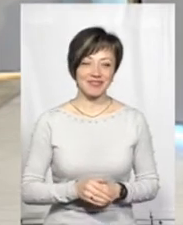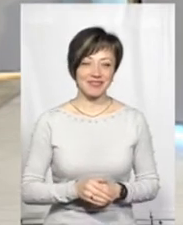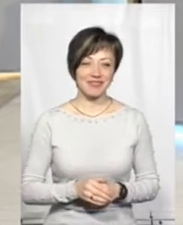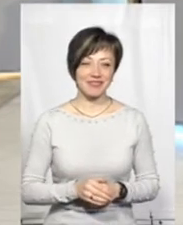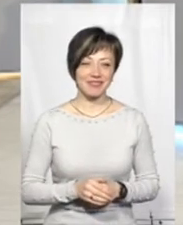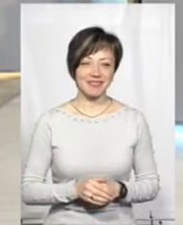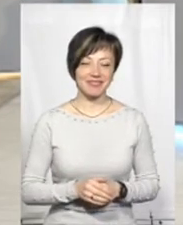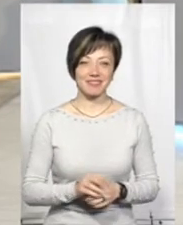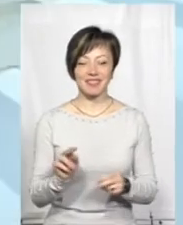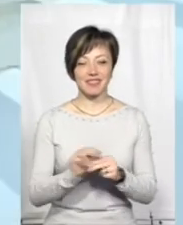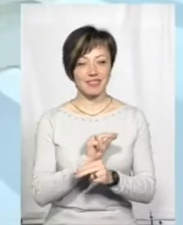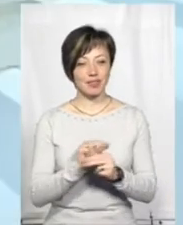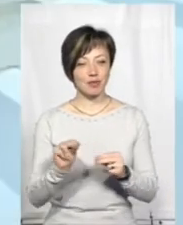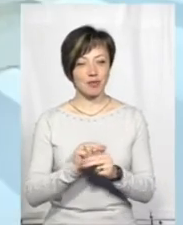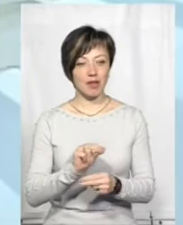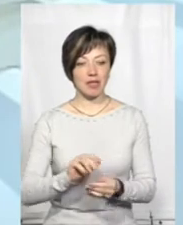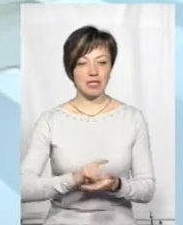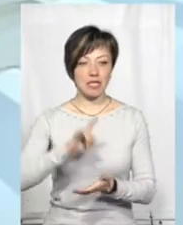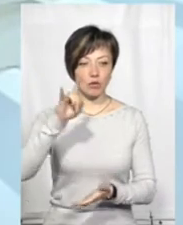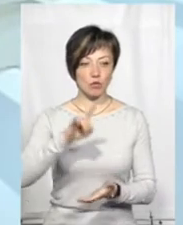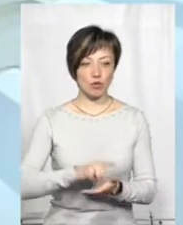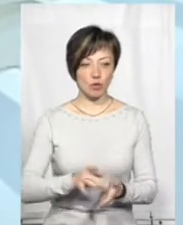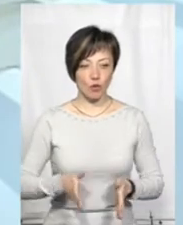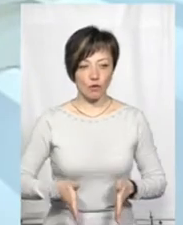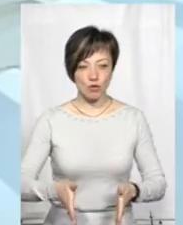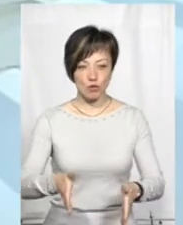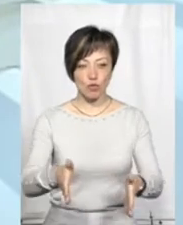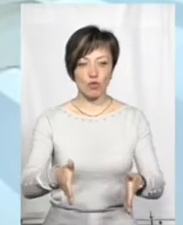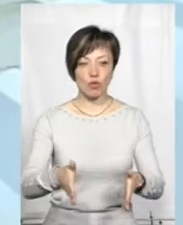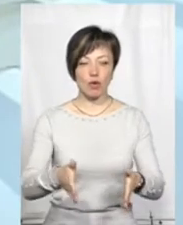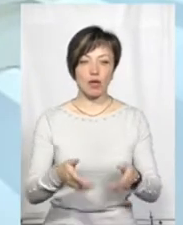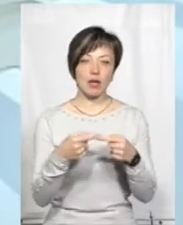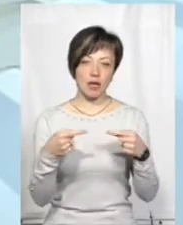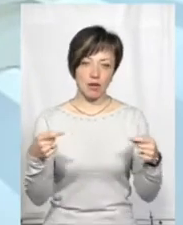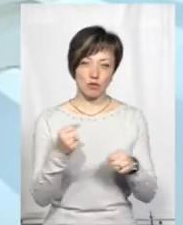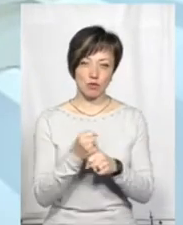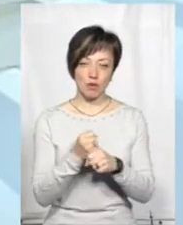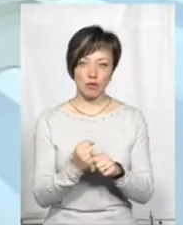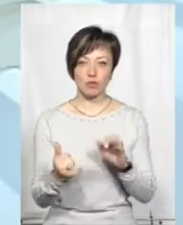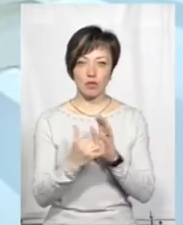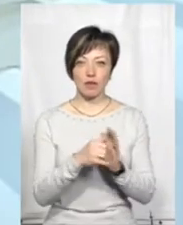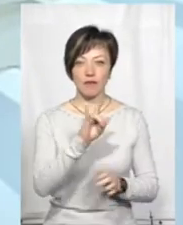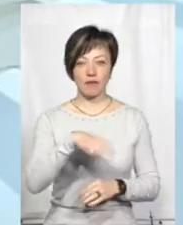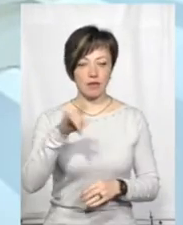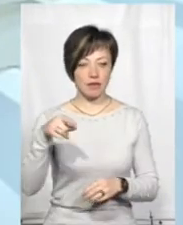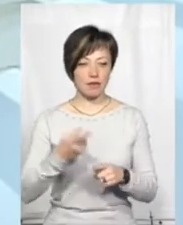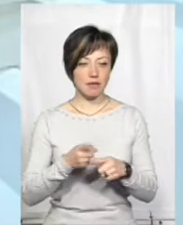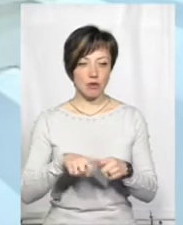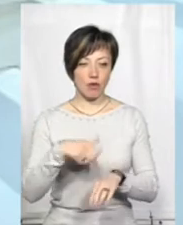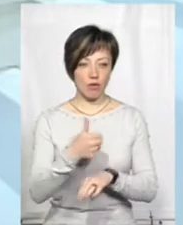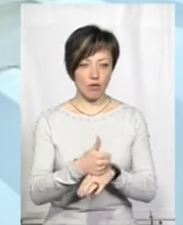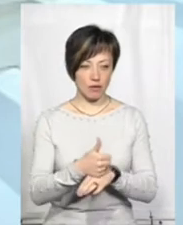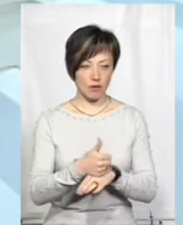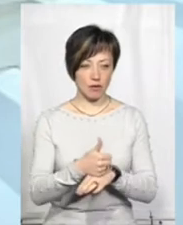Значить, відремонтували злітно-посадкову смугу, потім там ще ряд об'єктів зробили, поставили вікна там вже в цей саме